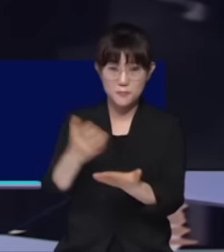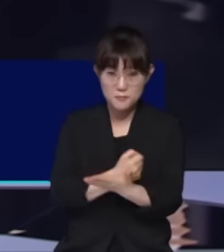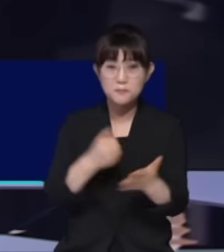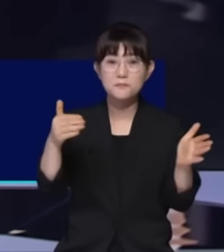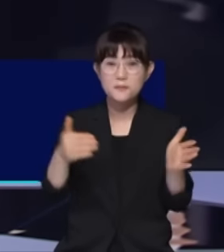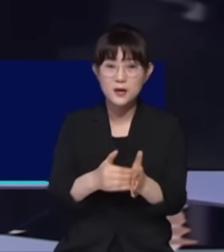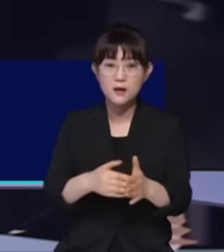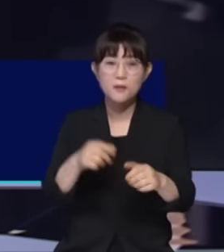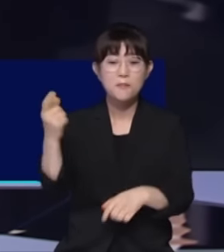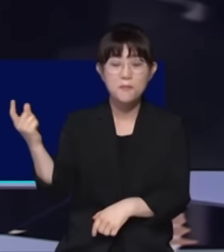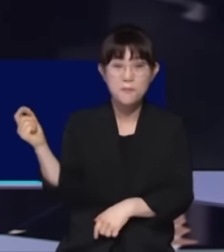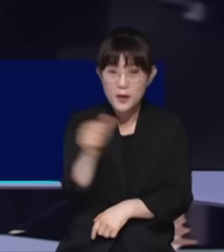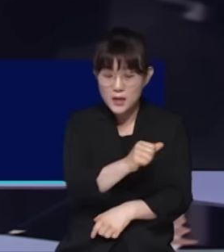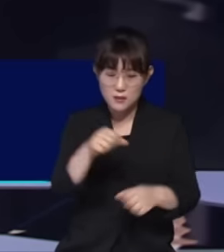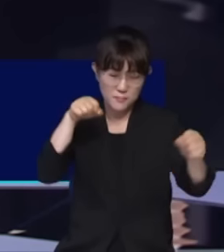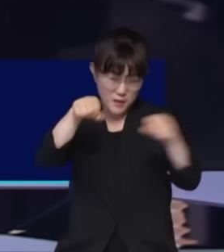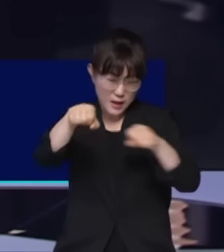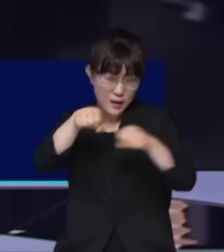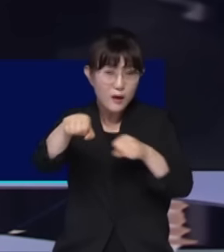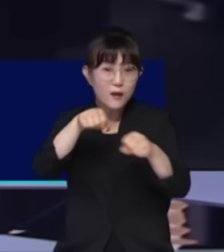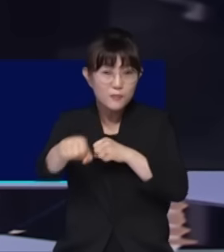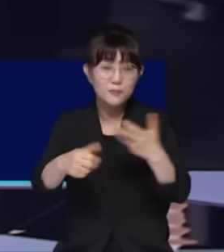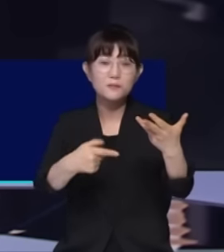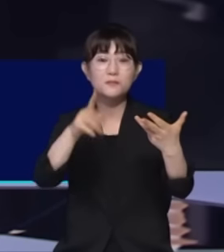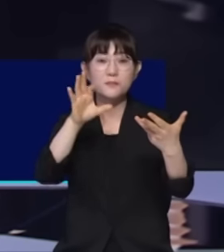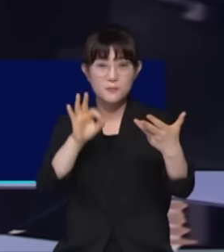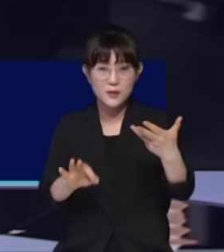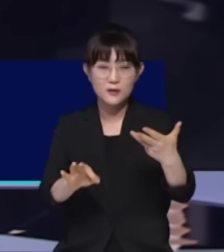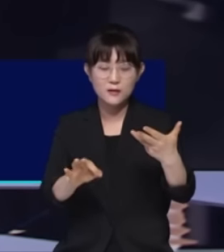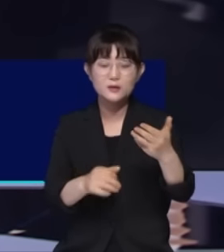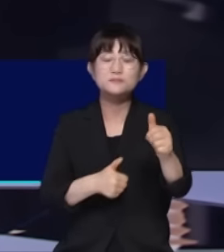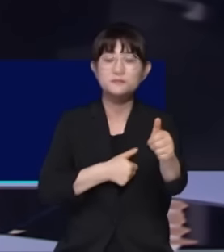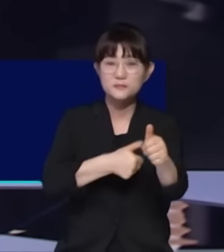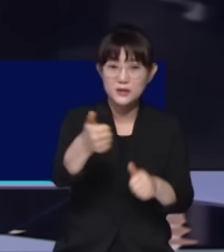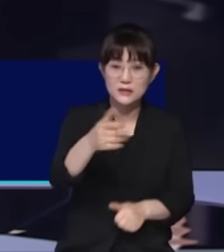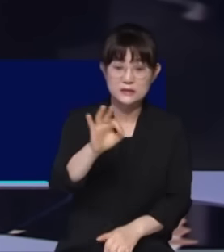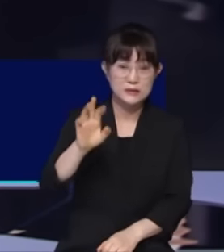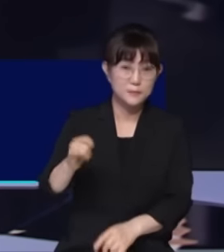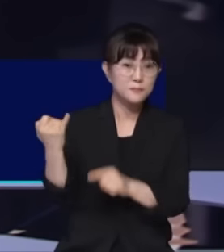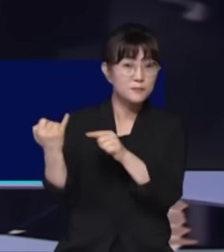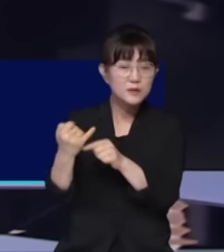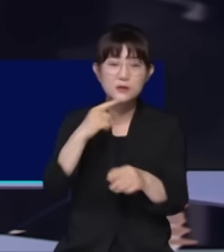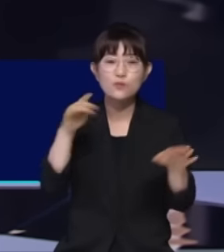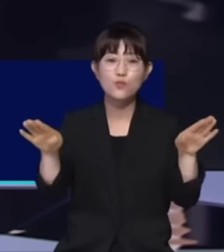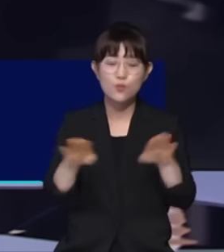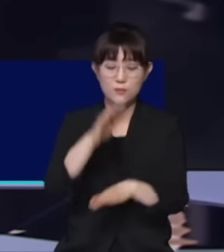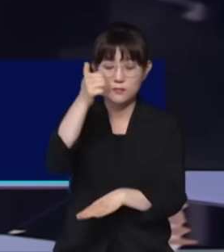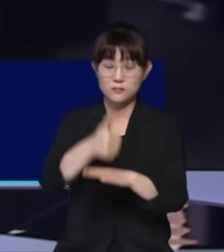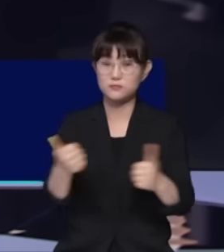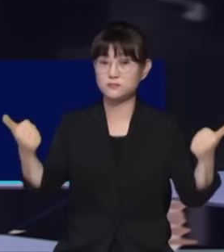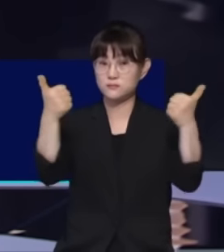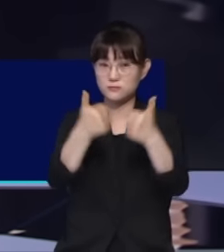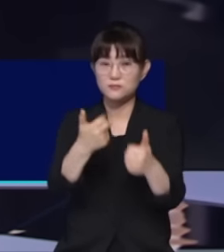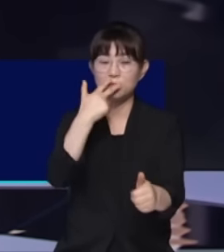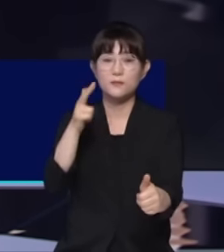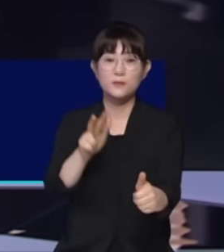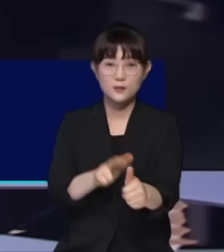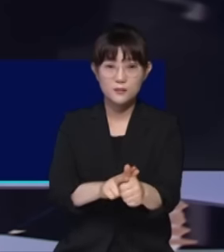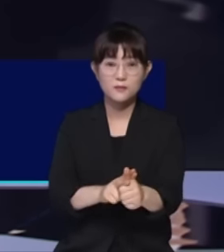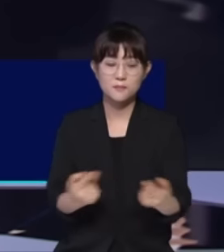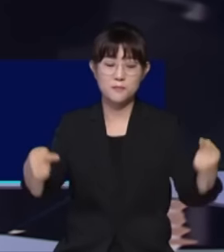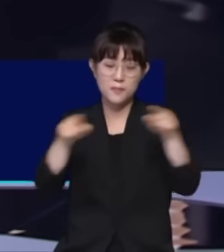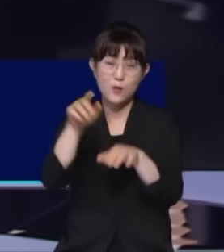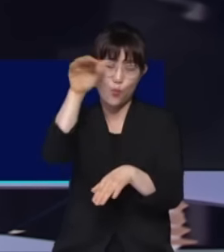풋워크로 시종일관 상대를 압도하며 8강전을 승리한 임혜지 선수는 일요일 결승 진출에 도전합니다.